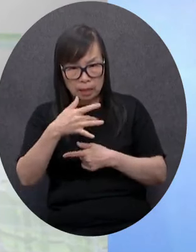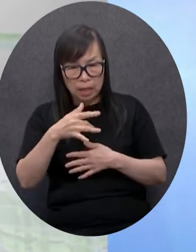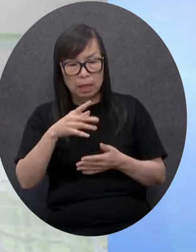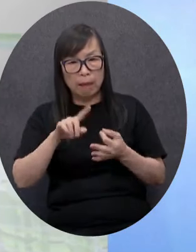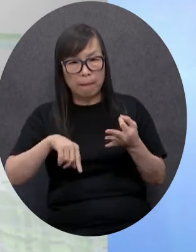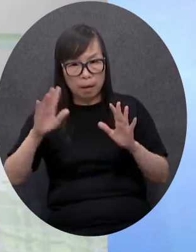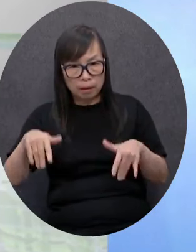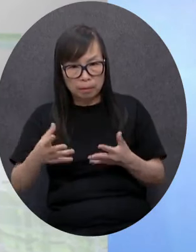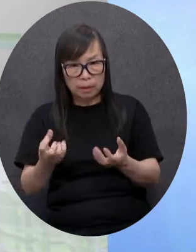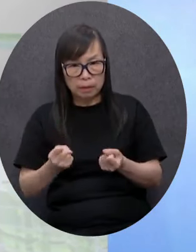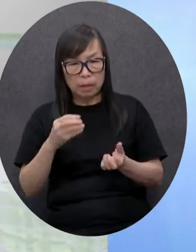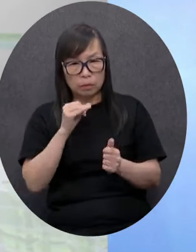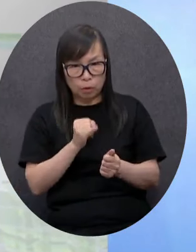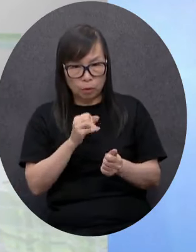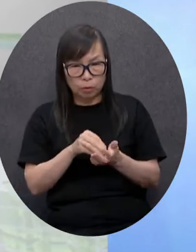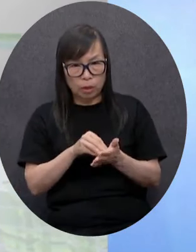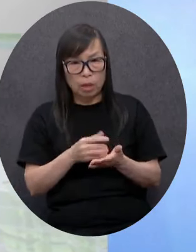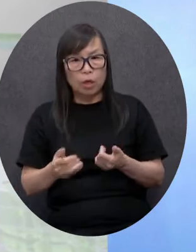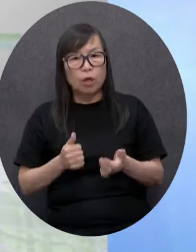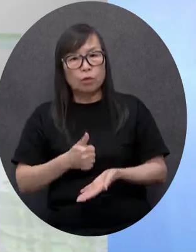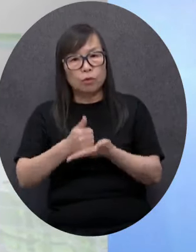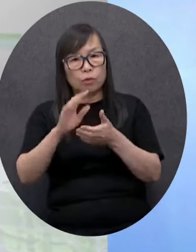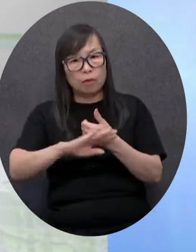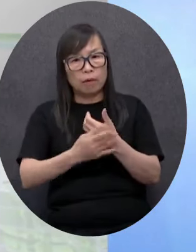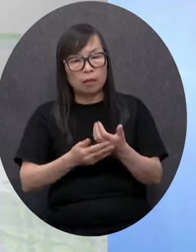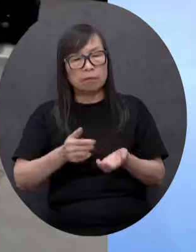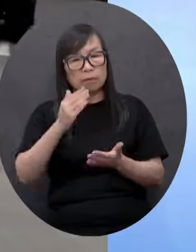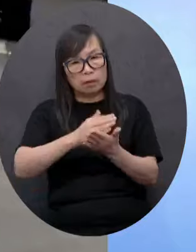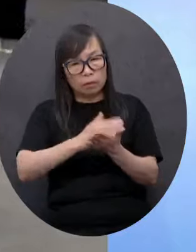说接受裁决结果会尊重司法程序。